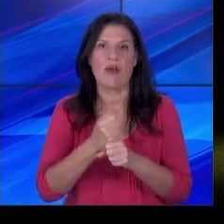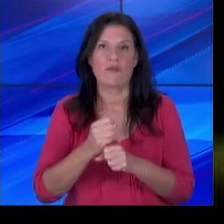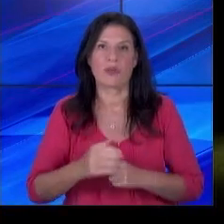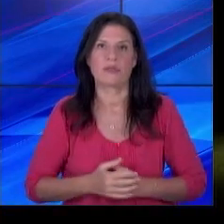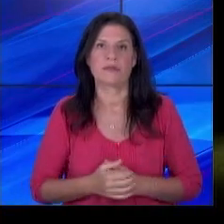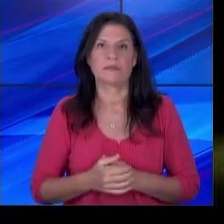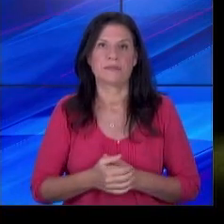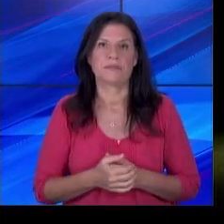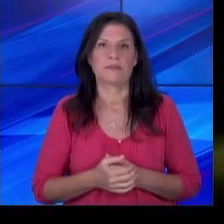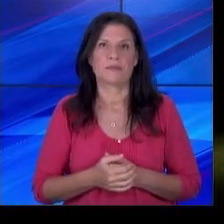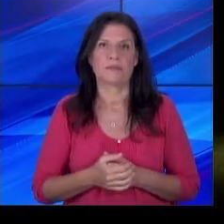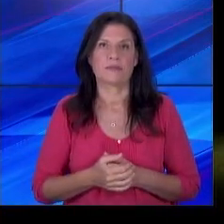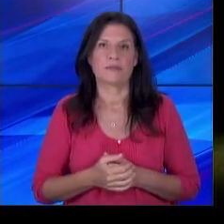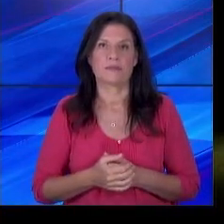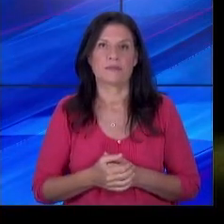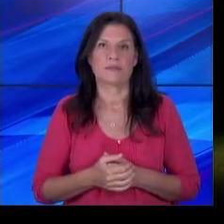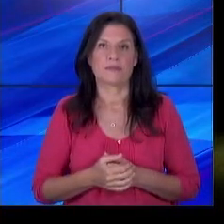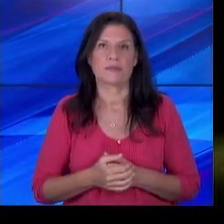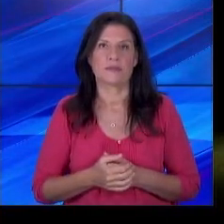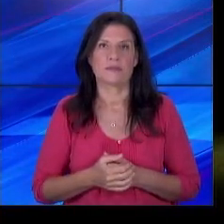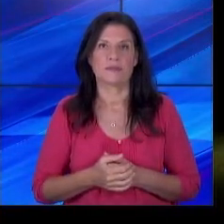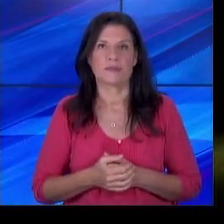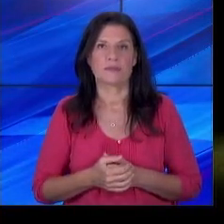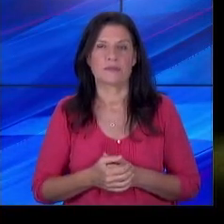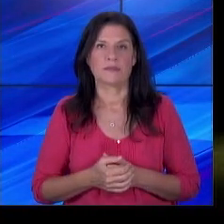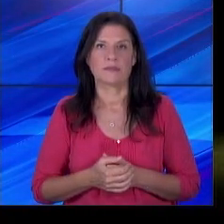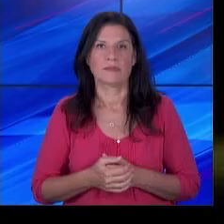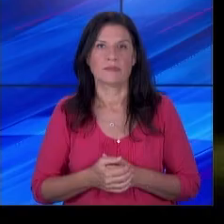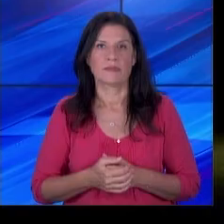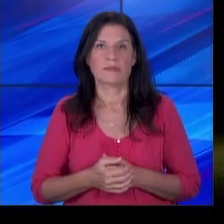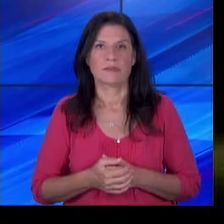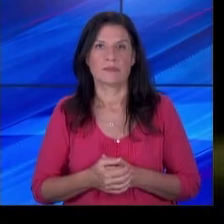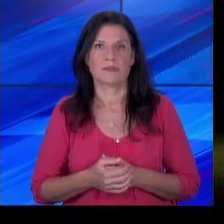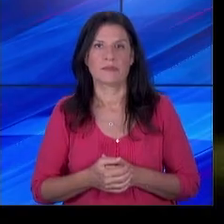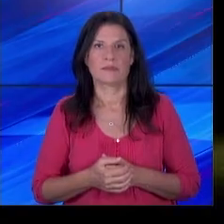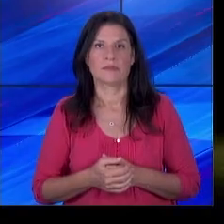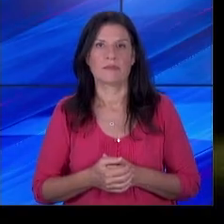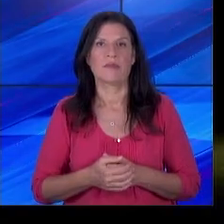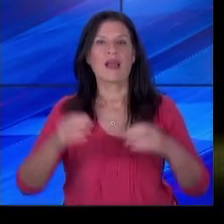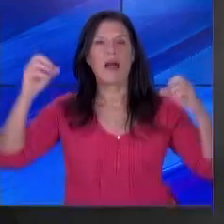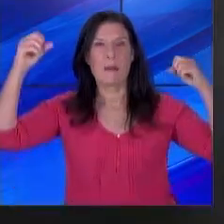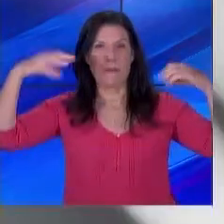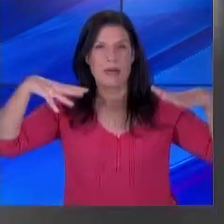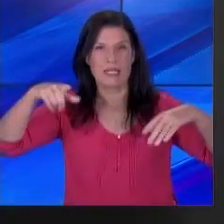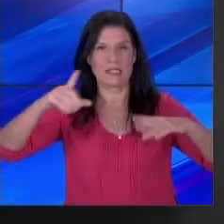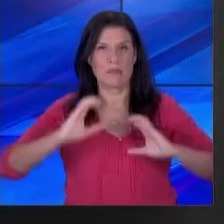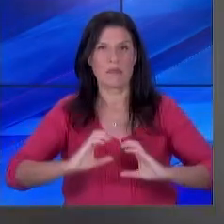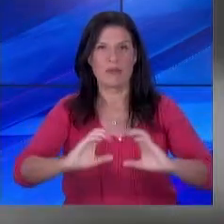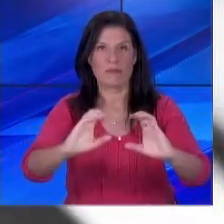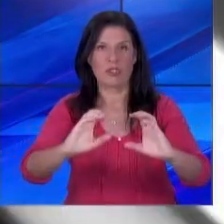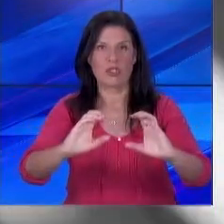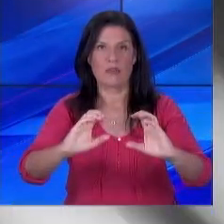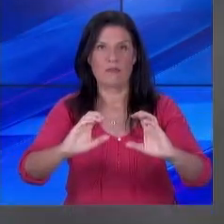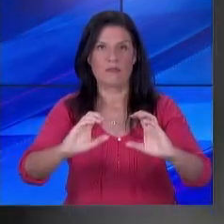פנס הרחוב, כי בא עצמו לדעת. פנסי התאורה בכבישים עומדים לא רק